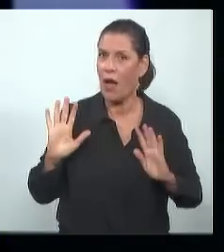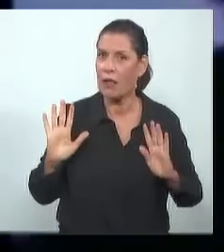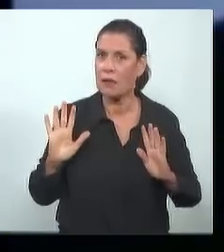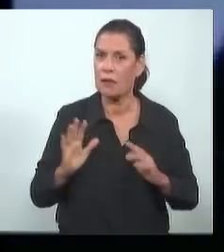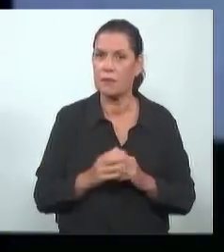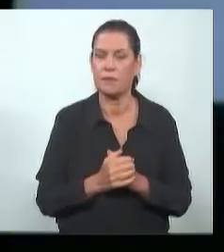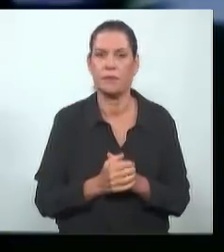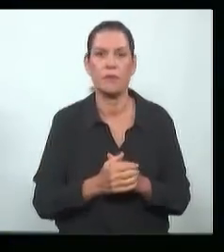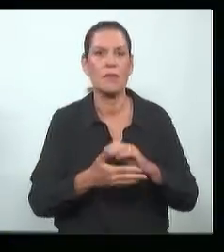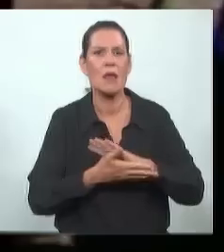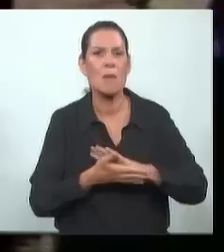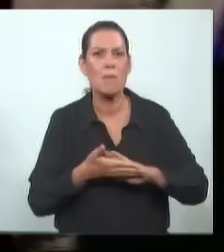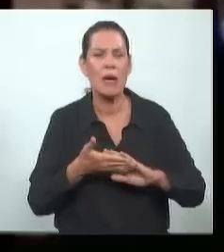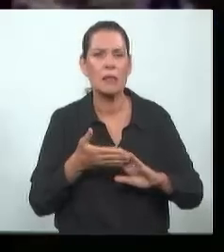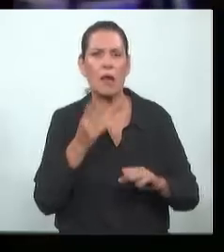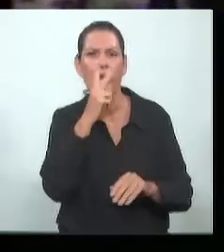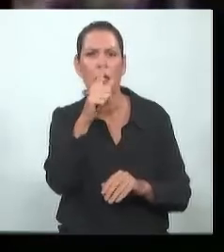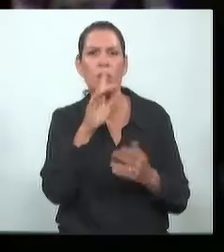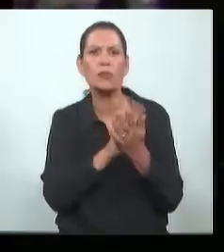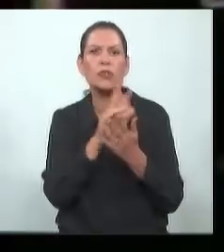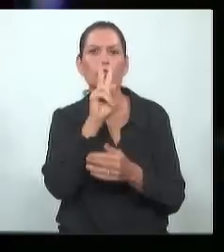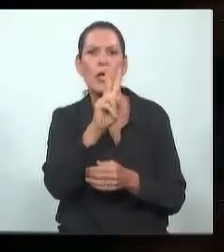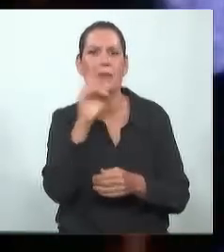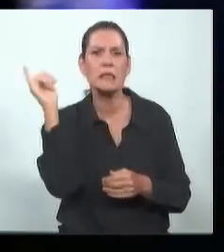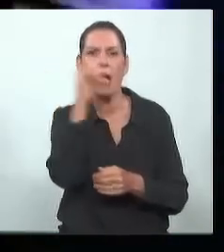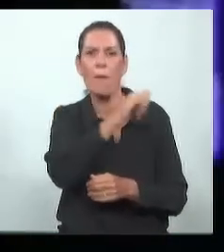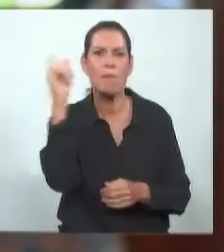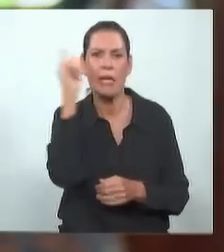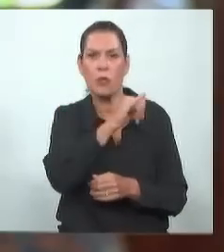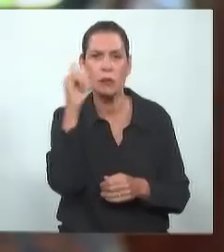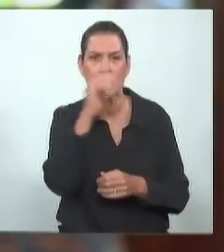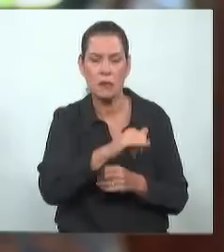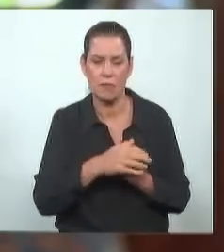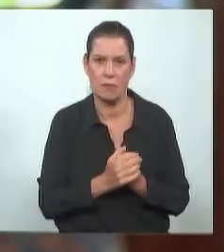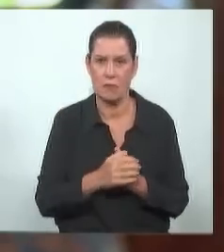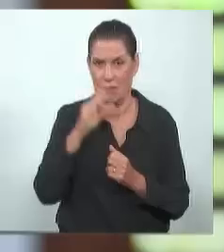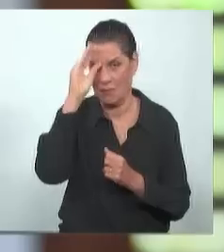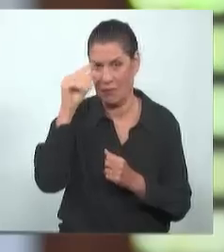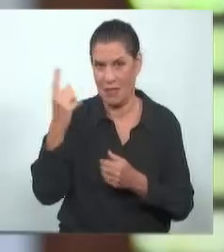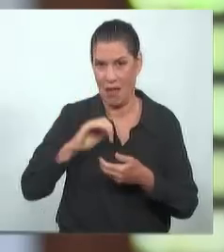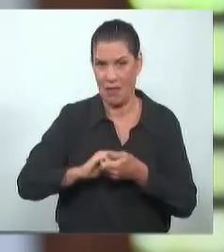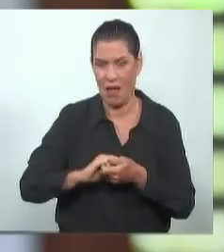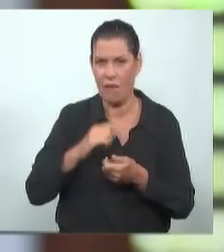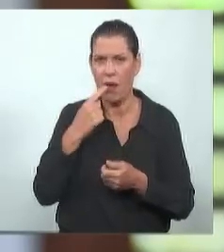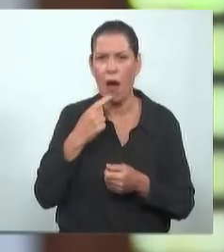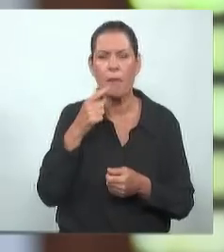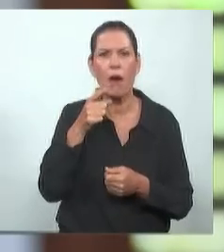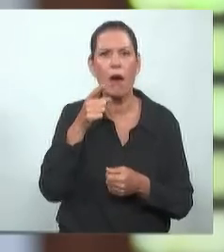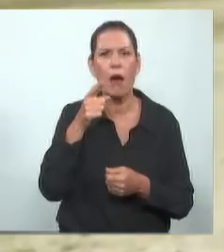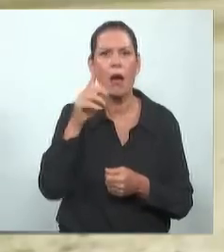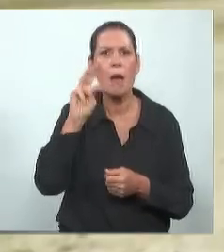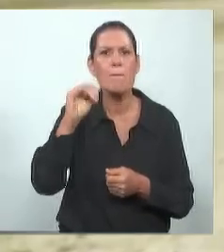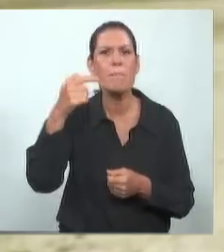בהתחלה זה היו איזה 12 מטוסים, ואחד מהחברים שלנו אומר, אלה מיגים, ופתאום עוד להקת